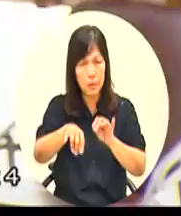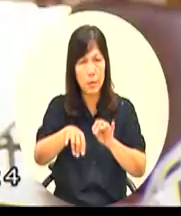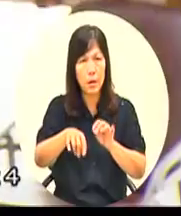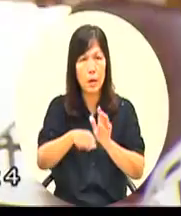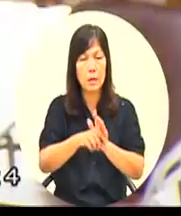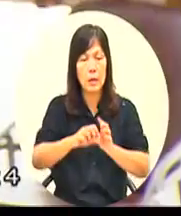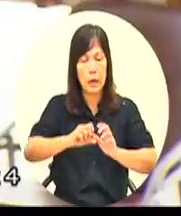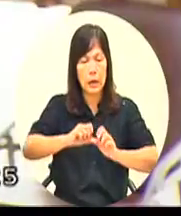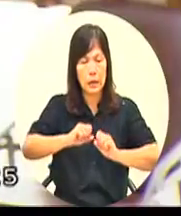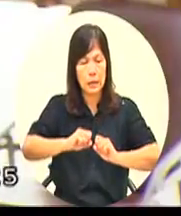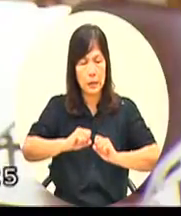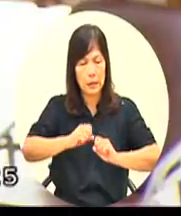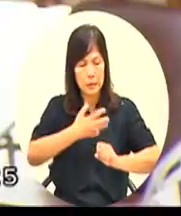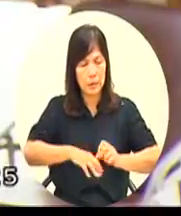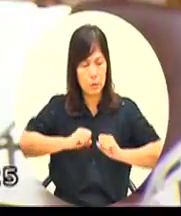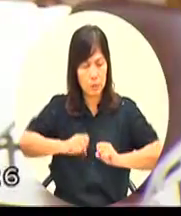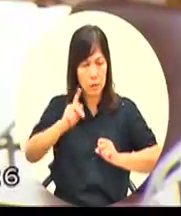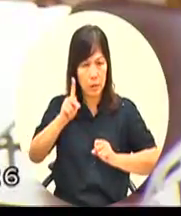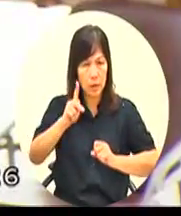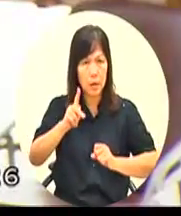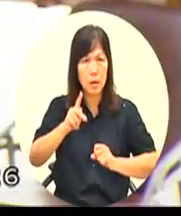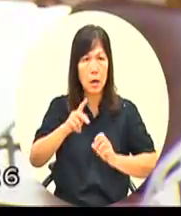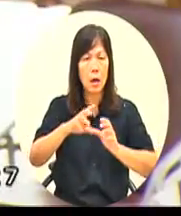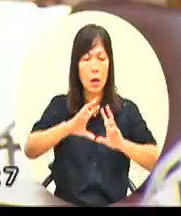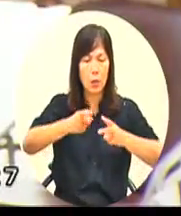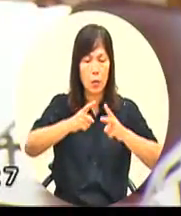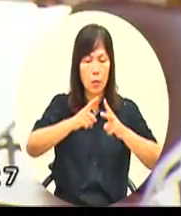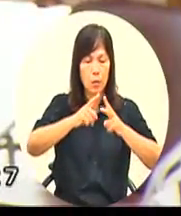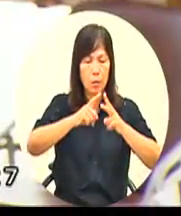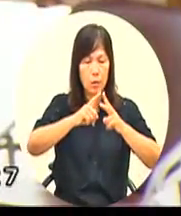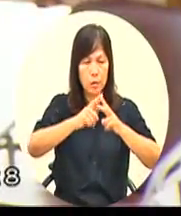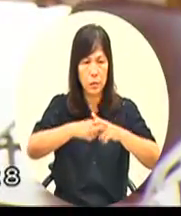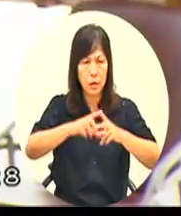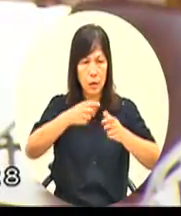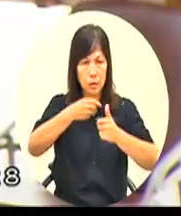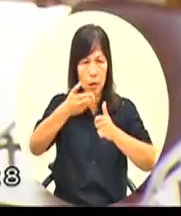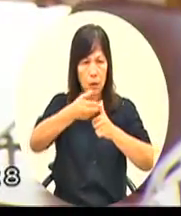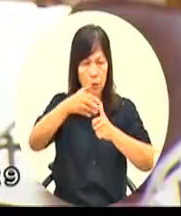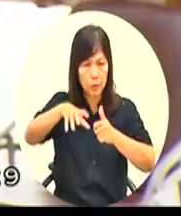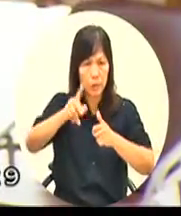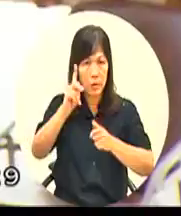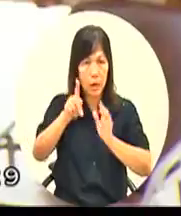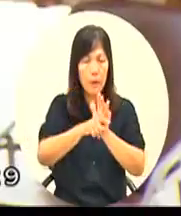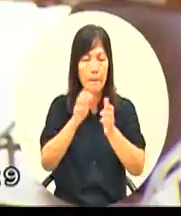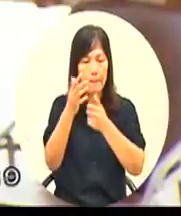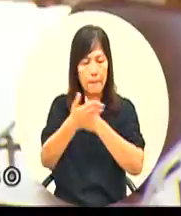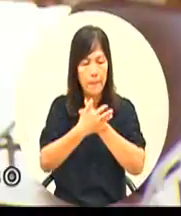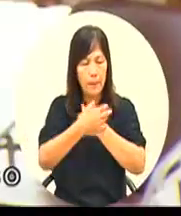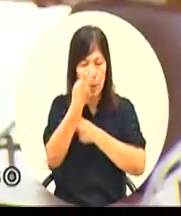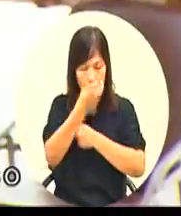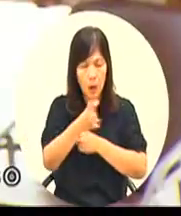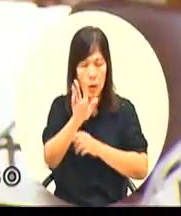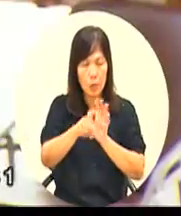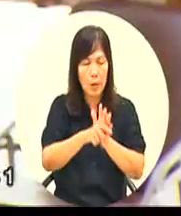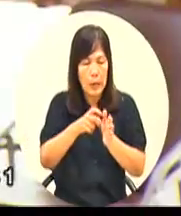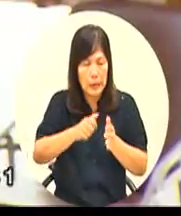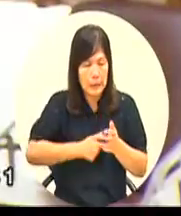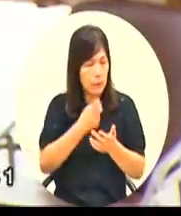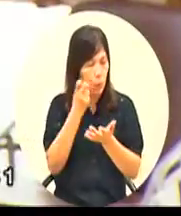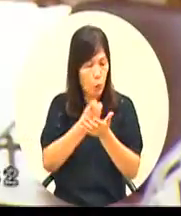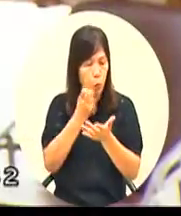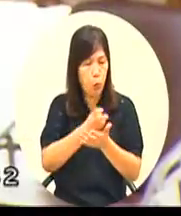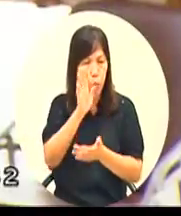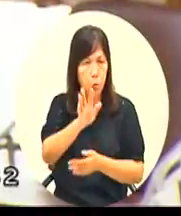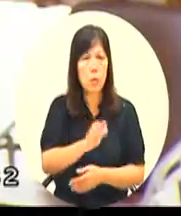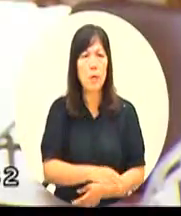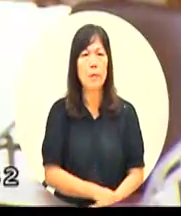体健科我们的国小教育科你们去可以帮忙我们去看一下，那这个是很严重那是